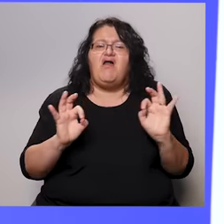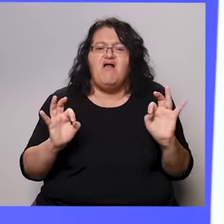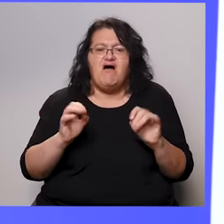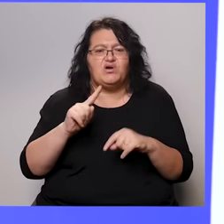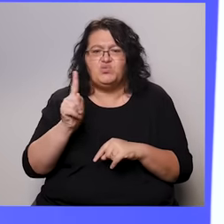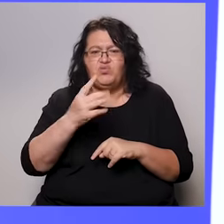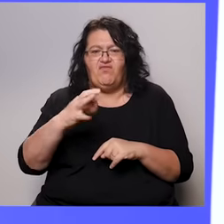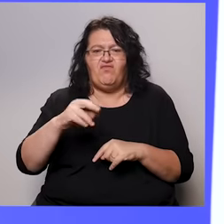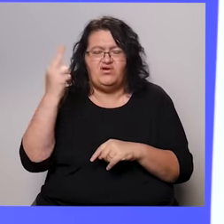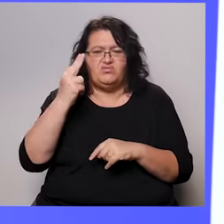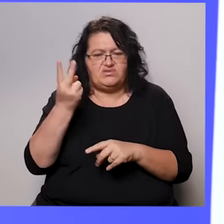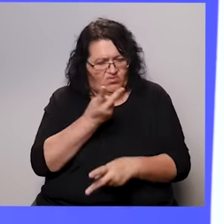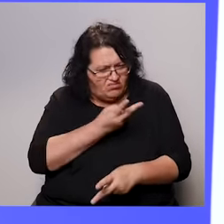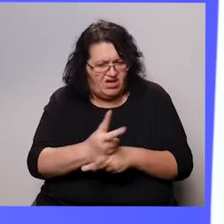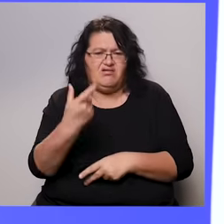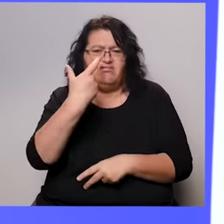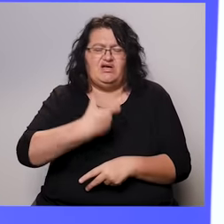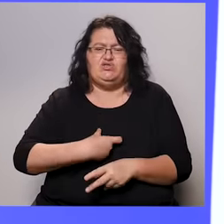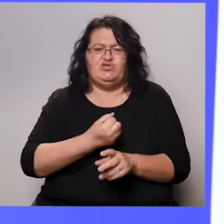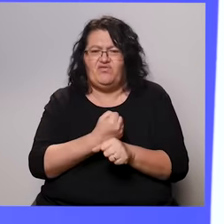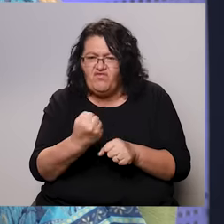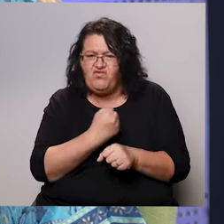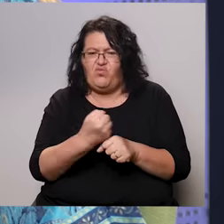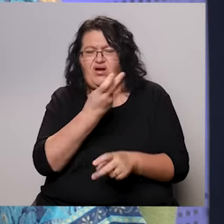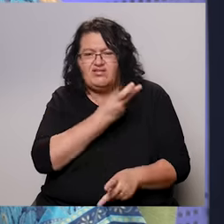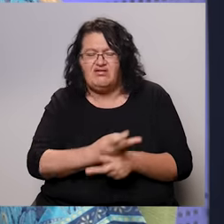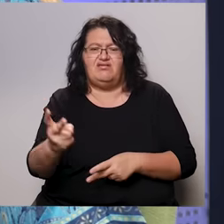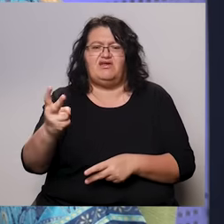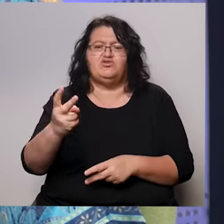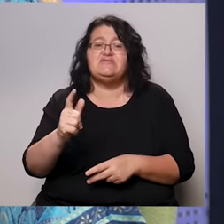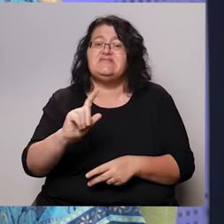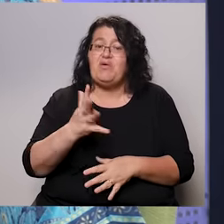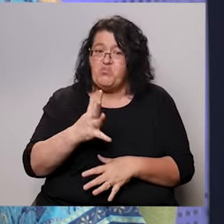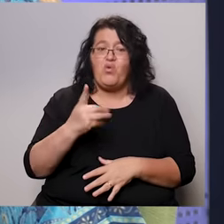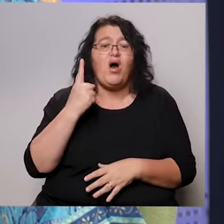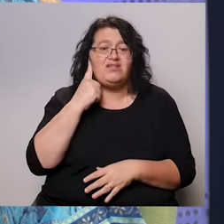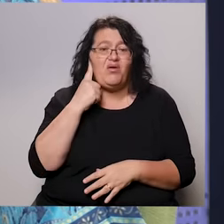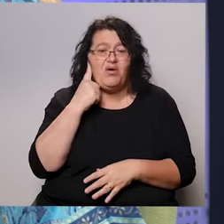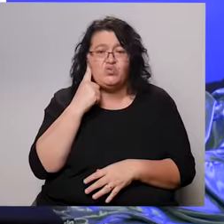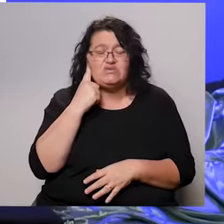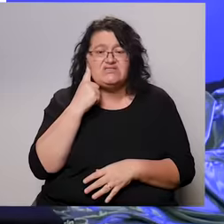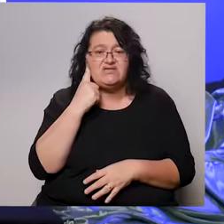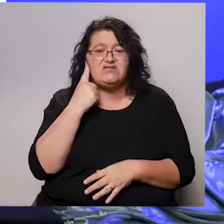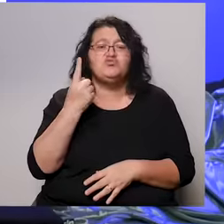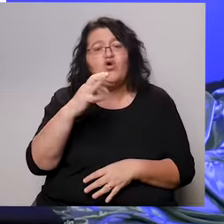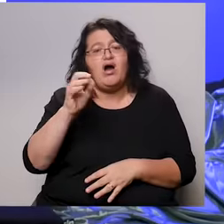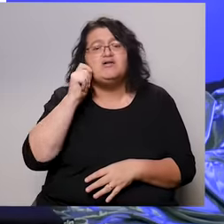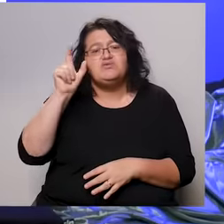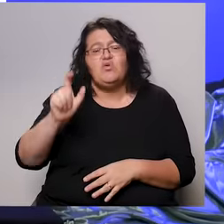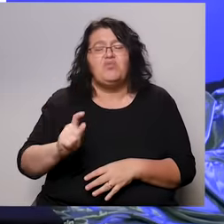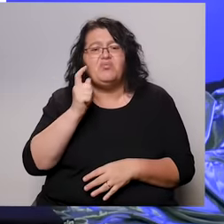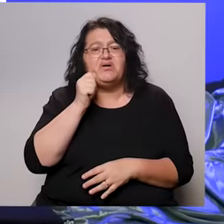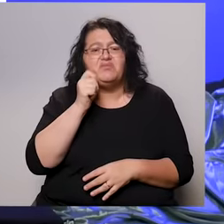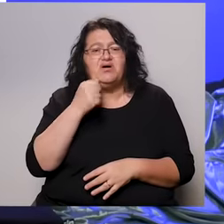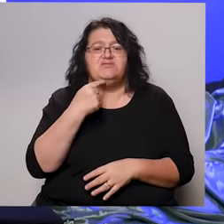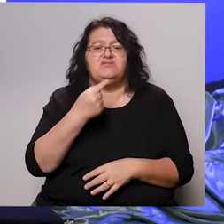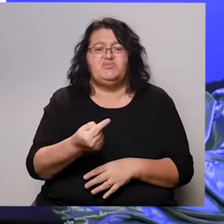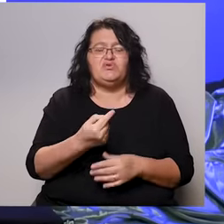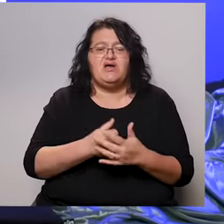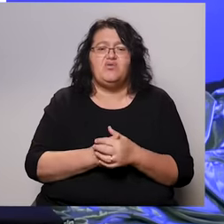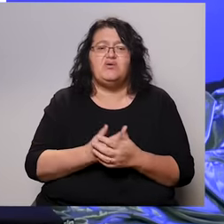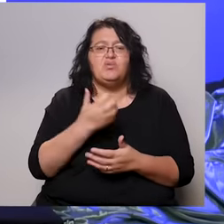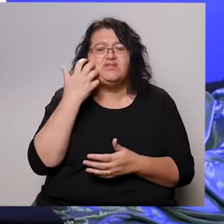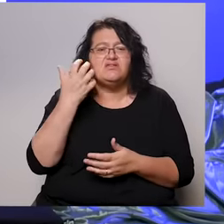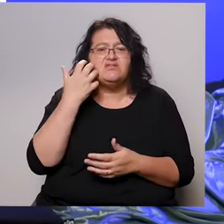care e foarte greșit. Foarte greșit. Se prea poate, am auzit și alți oameni, alți bărbați, care spuneau că